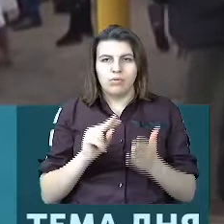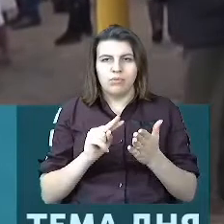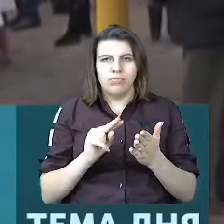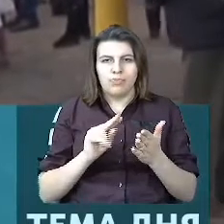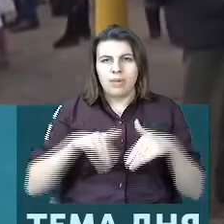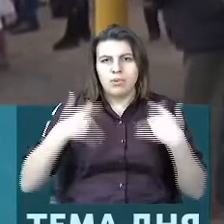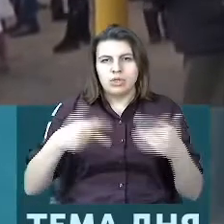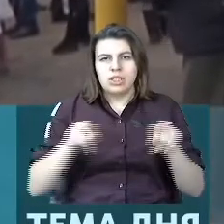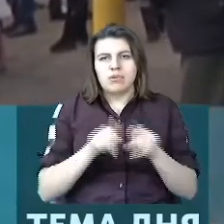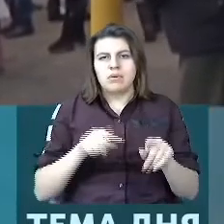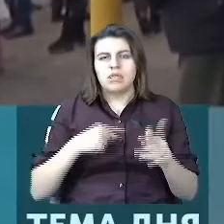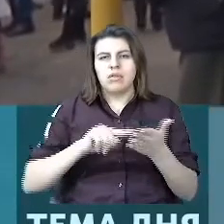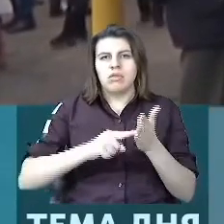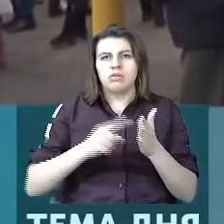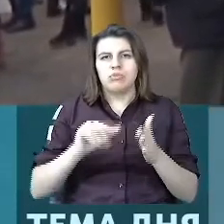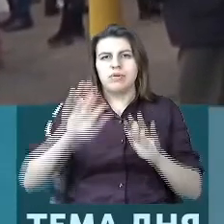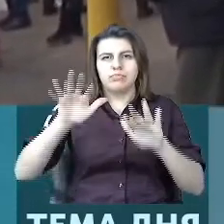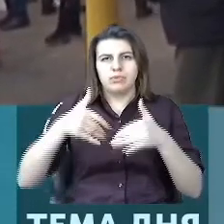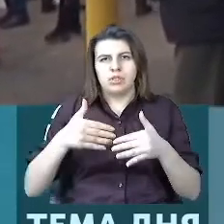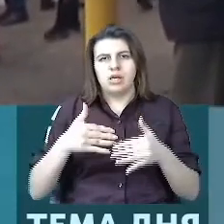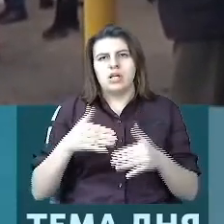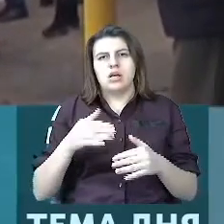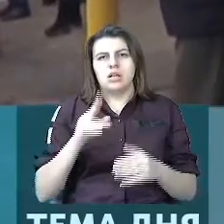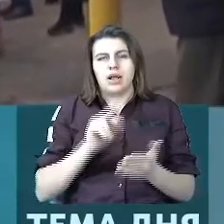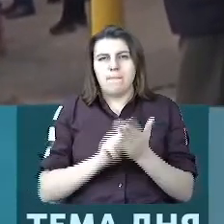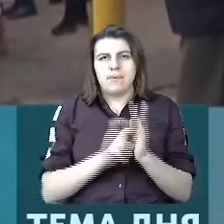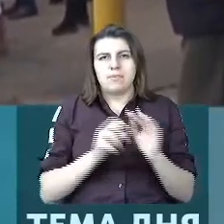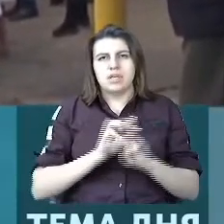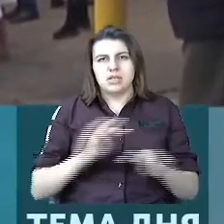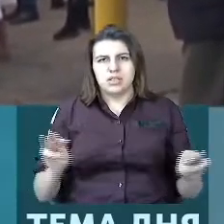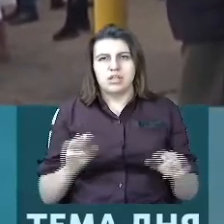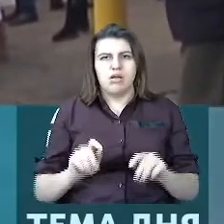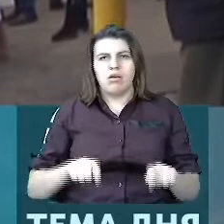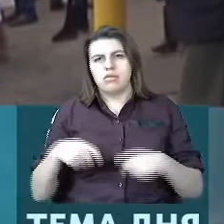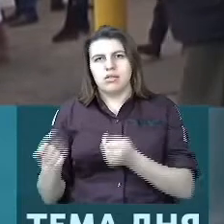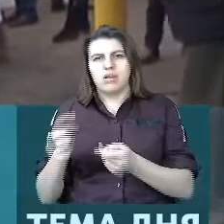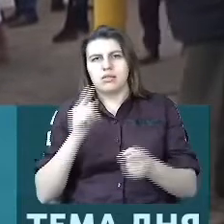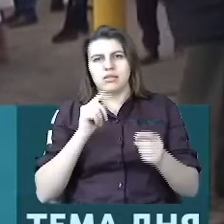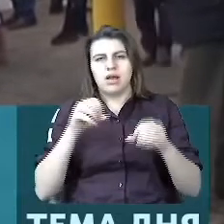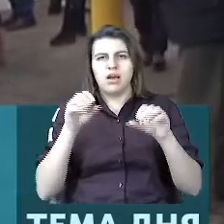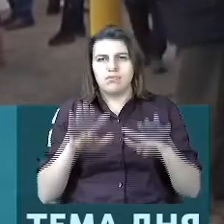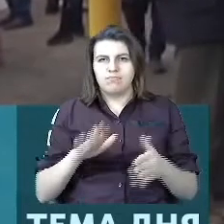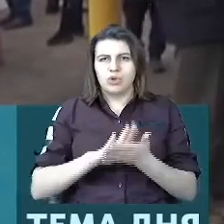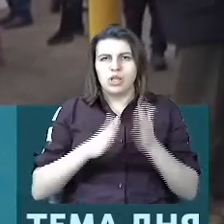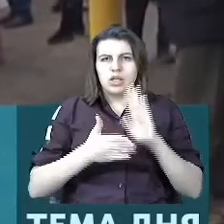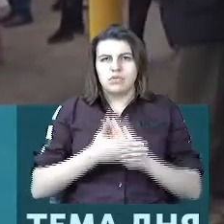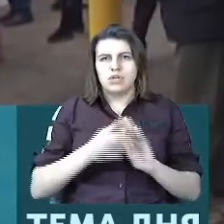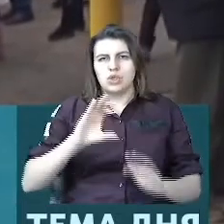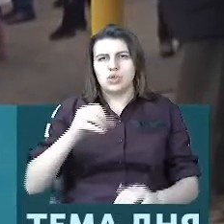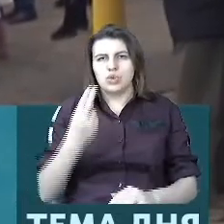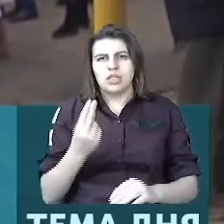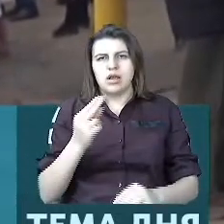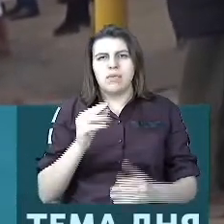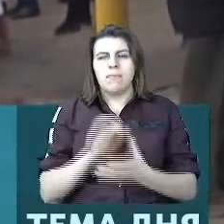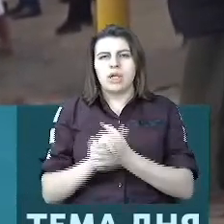на тому, щоб його отозвали з Верховної Ради, Кабінет міністрів, віддав на согласування з соціальними партнерами, з профсоюзами і з роботодателями.